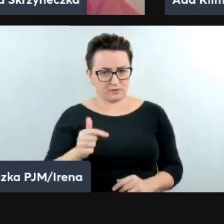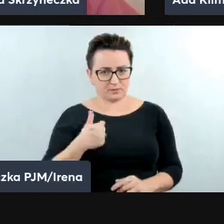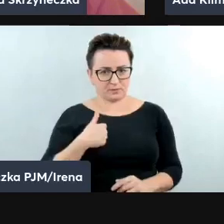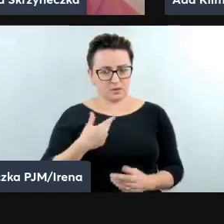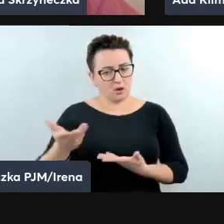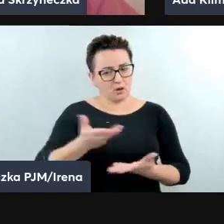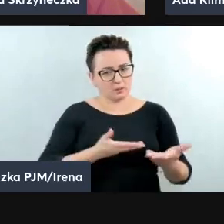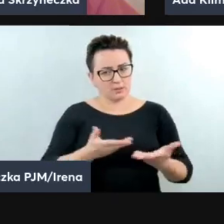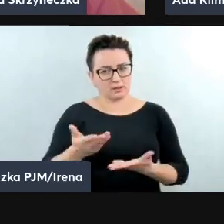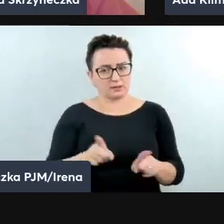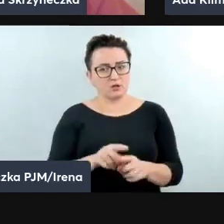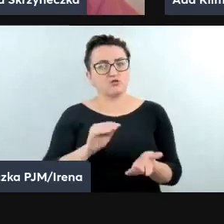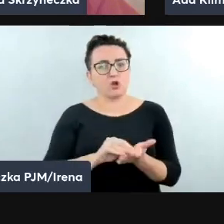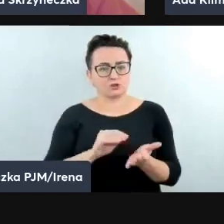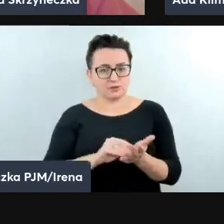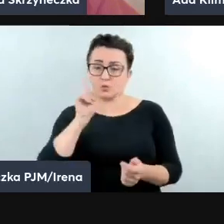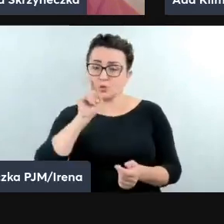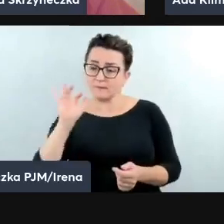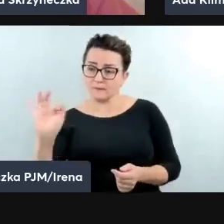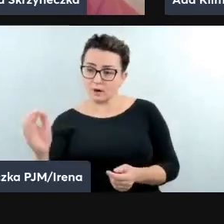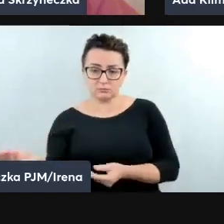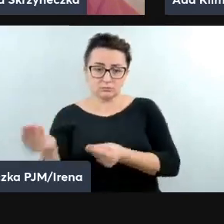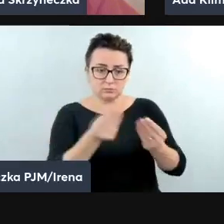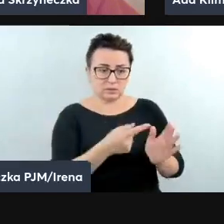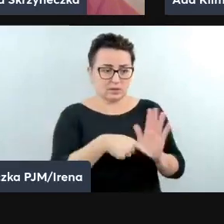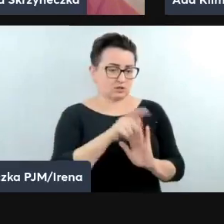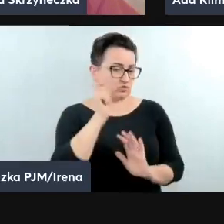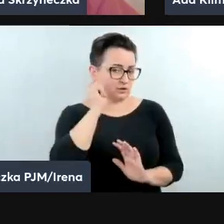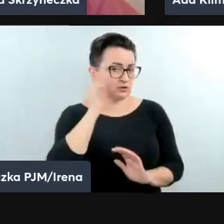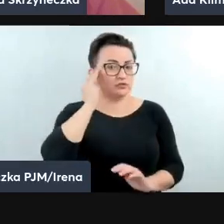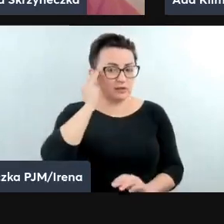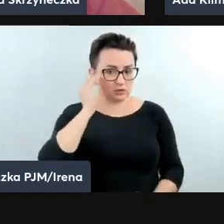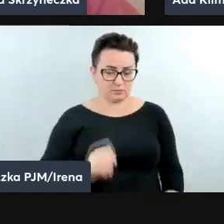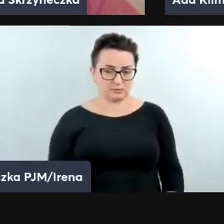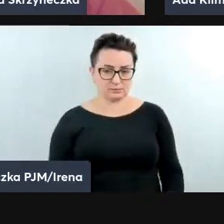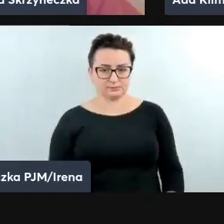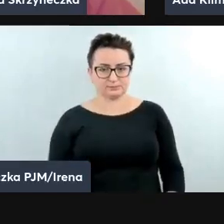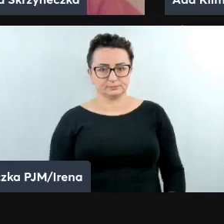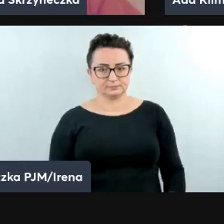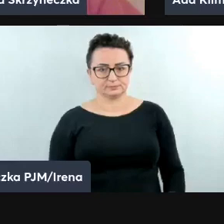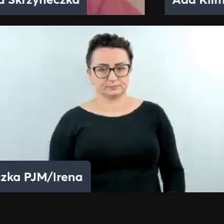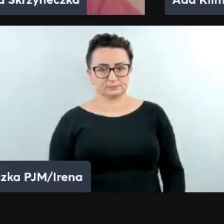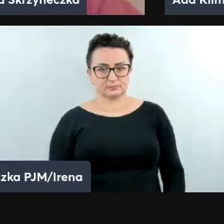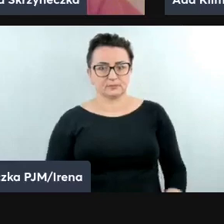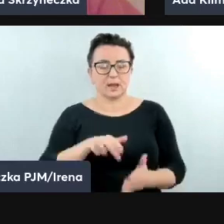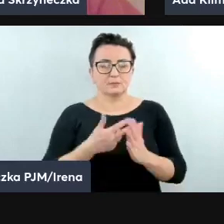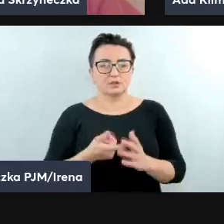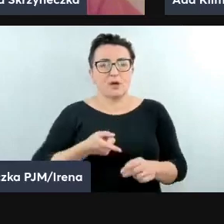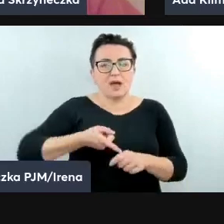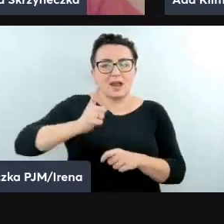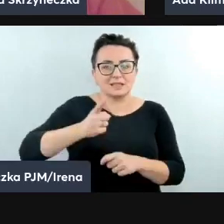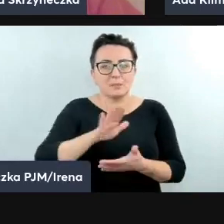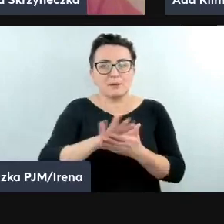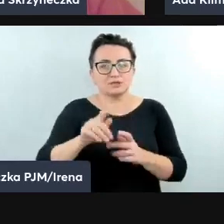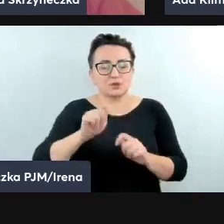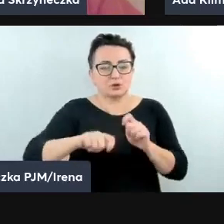też oczywiście dziewczyny o nich miały wiedzę, nie wiem, jakieś niekontrolowane erekcje, jakieś wytryski